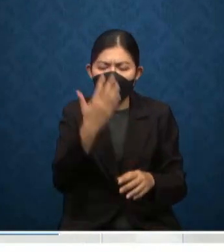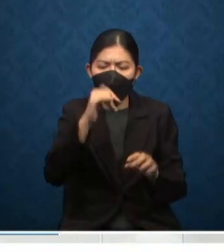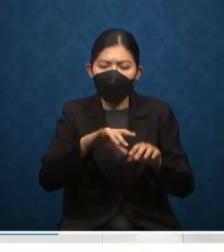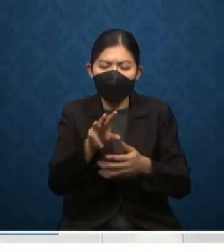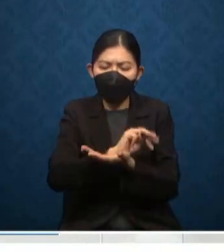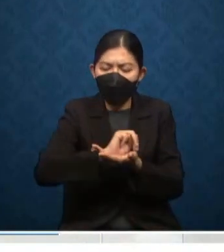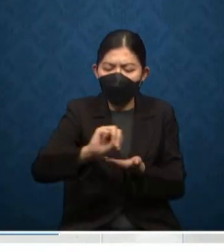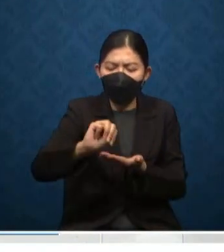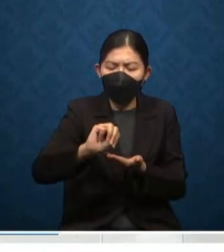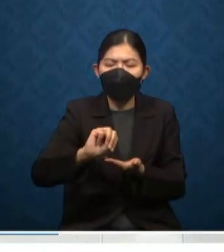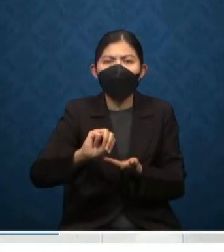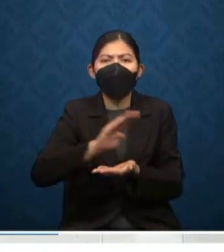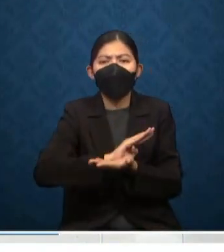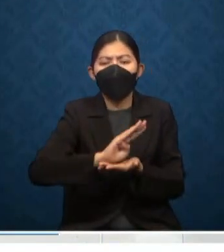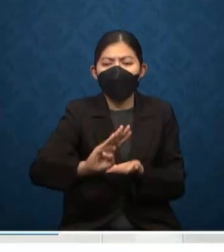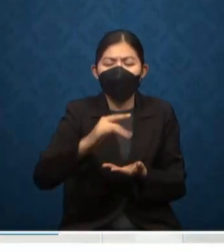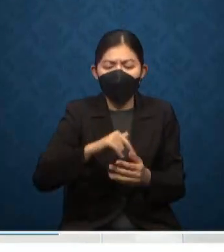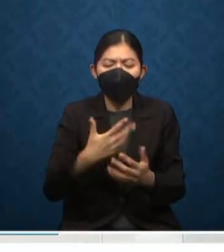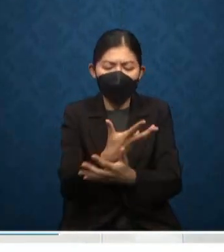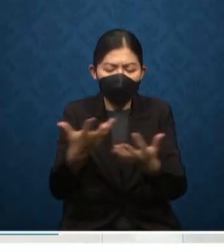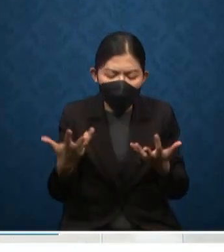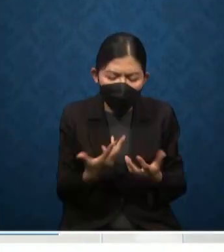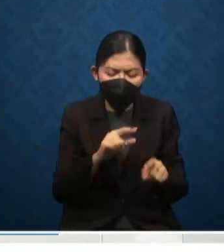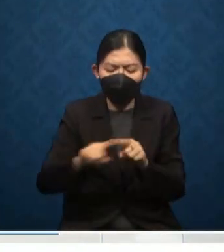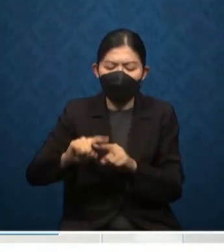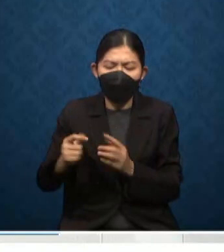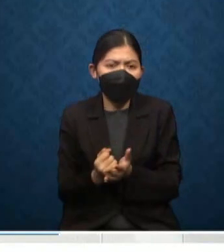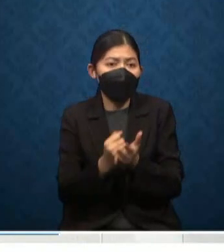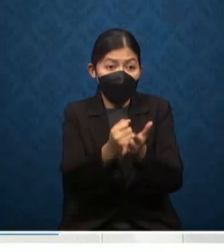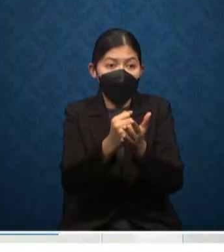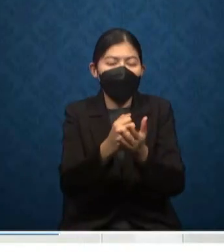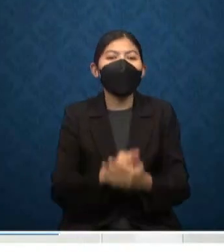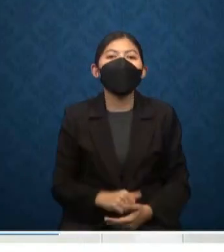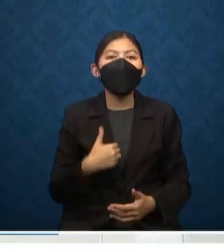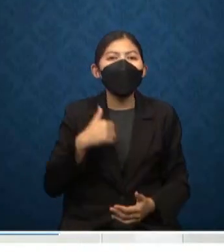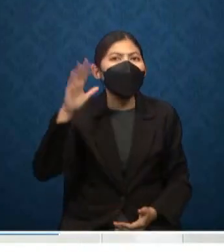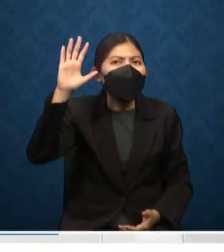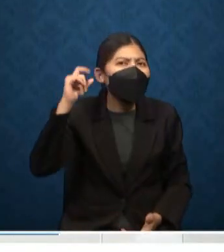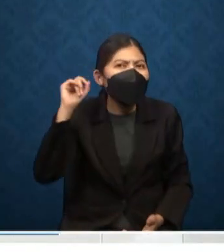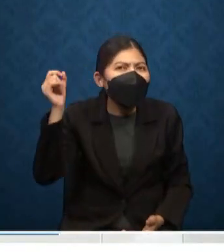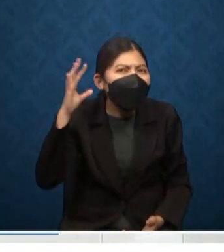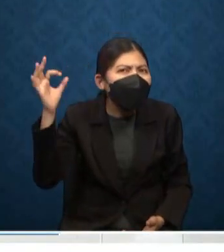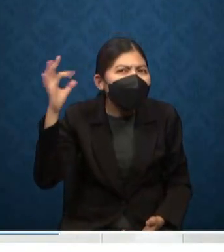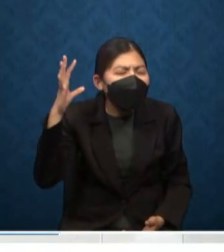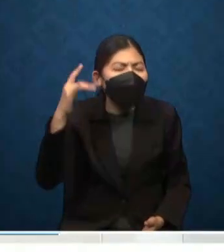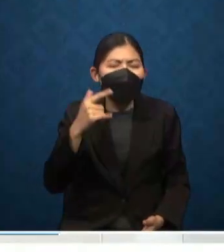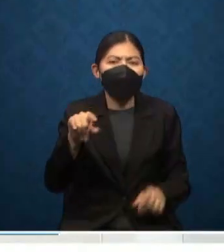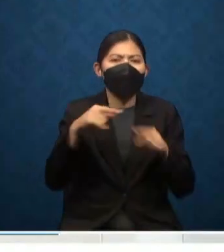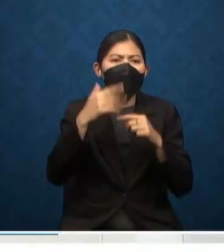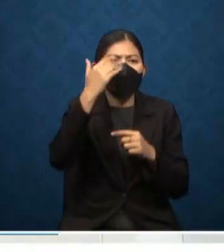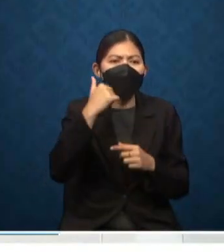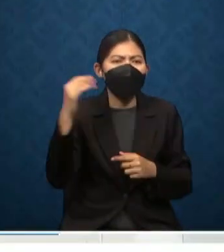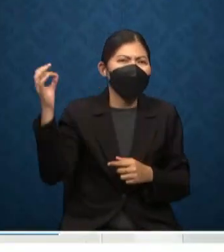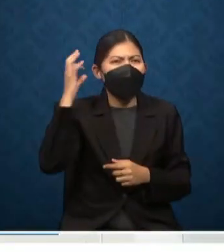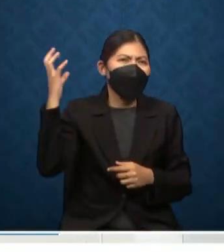ชาวไร่อ้อยต่างๆที่สามารถที่จะมีเครื่องไม้เครื่องมือในการให้ช่วยเหลือ ท่านประธานขออนุญาตครับผมไม่ได้ยินที่ท่านประธานกรรมาธิการตอบเพราะไม่ทราบมีเสียงอะไรแทรกเ